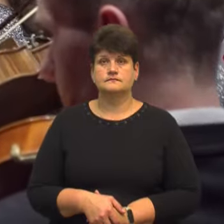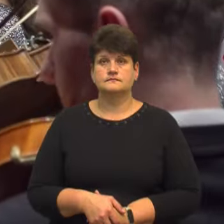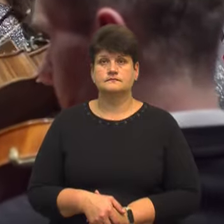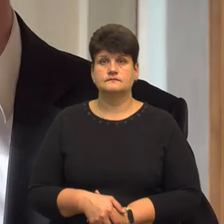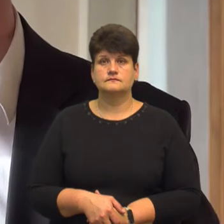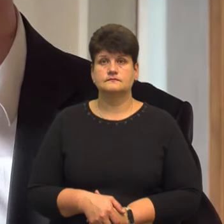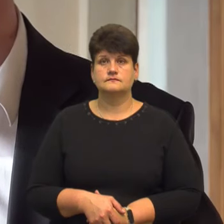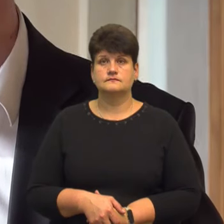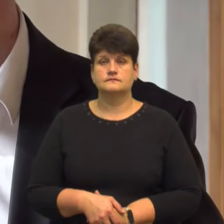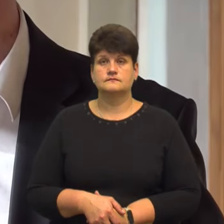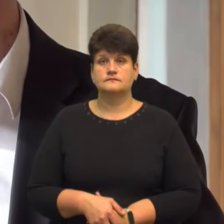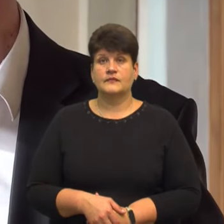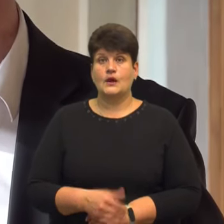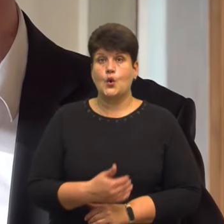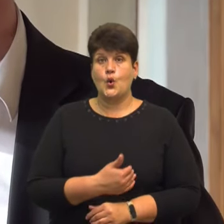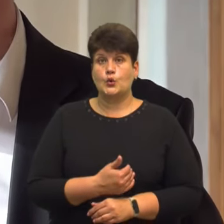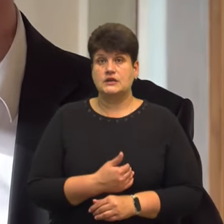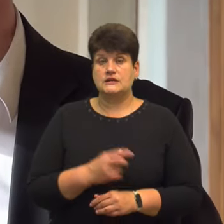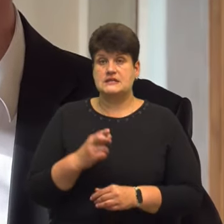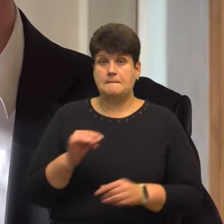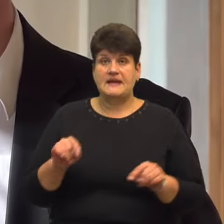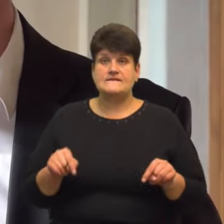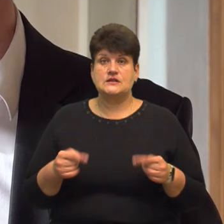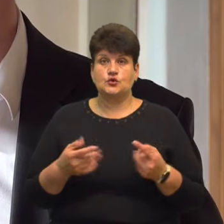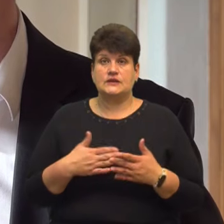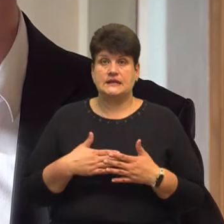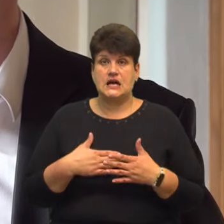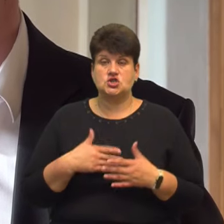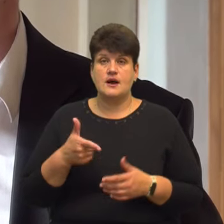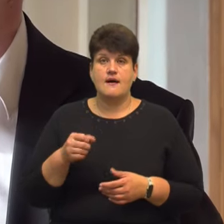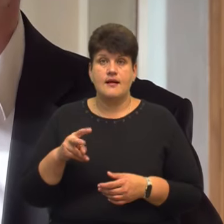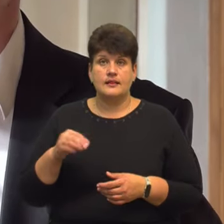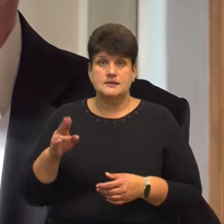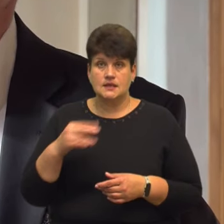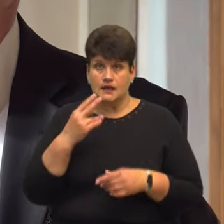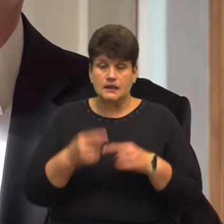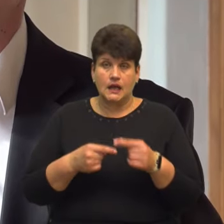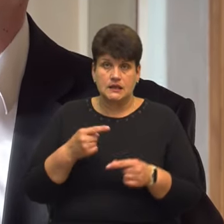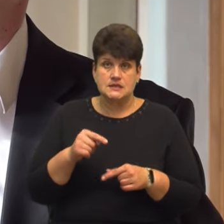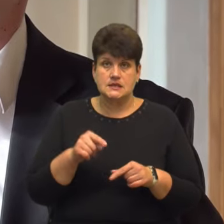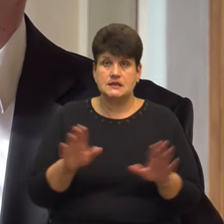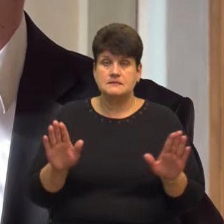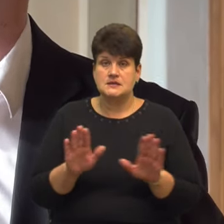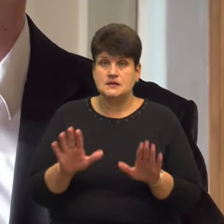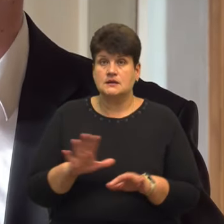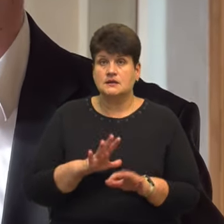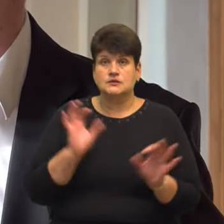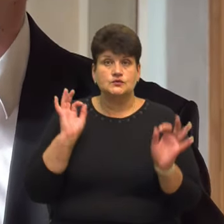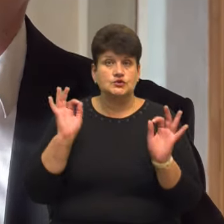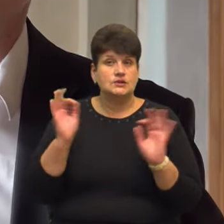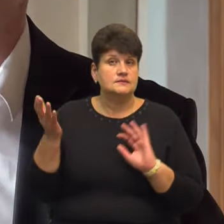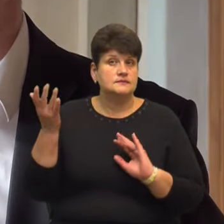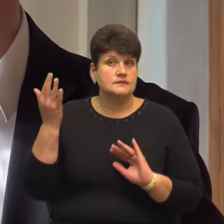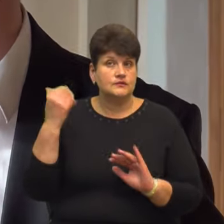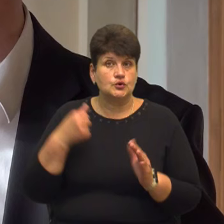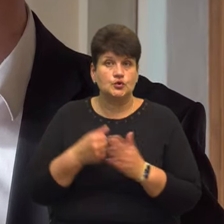часів Хотілося би відроджувати наші галицькі традиції ті піснікі які звучали колись до друго свівої війни